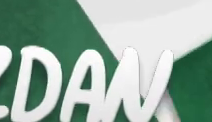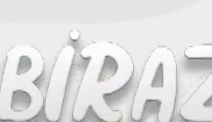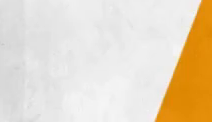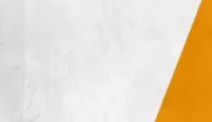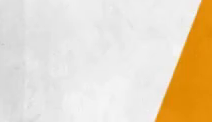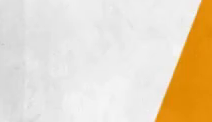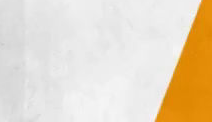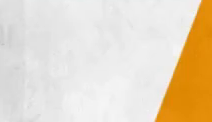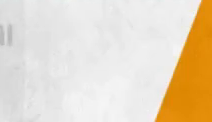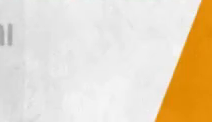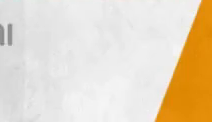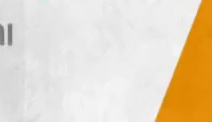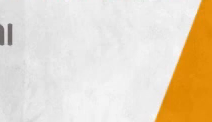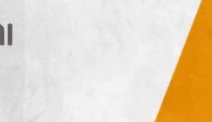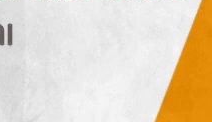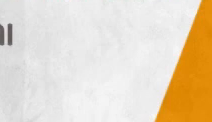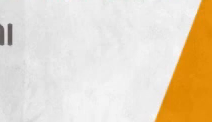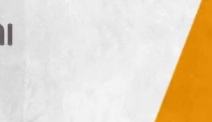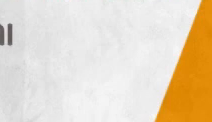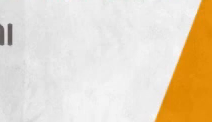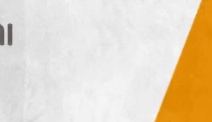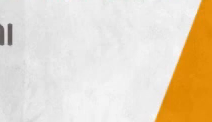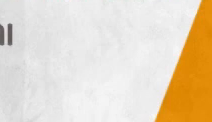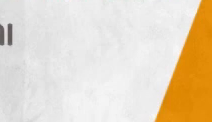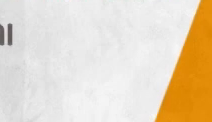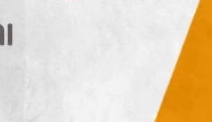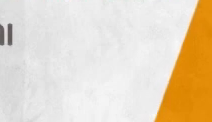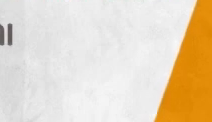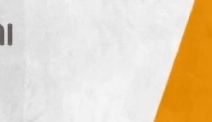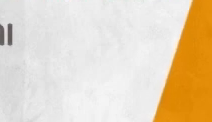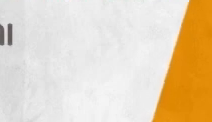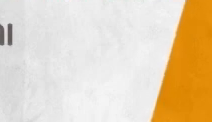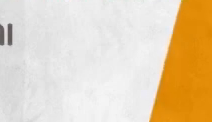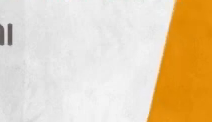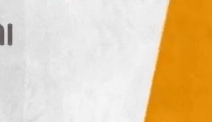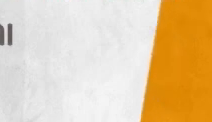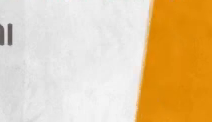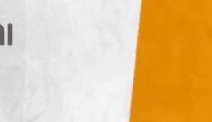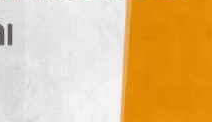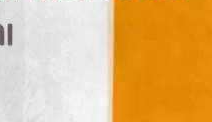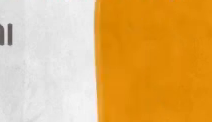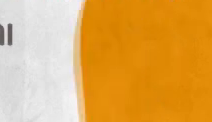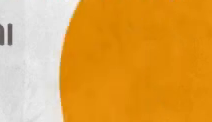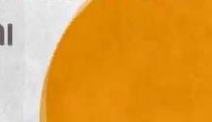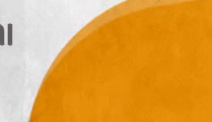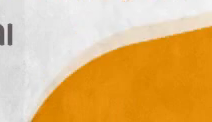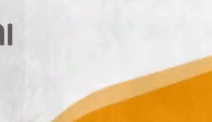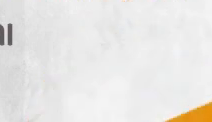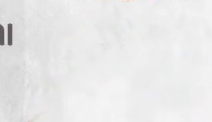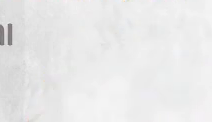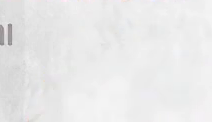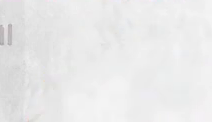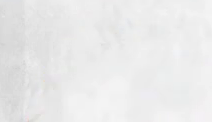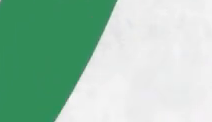etkileniyor? Konuyla ilgili merak edilenleri nöroloji uzmanı doçent doktor Osman Korucu birazdan yeni güne